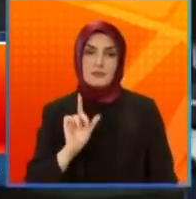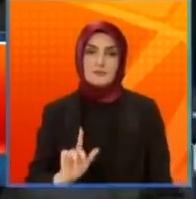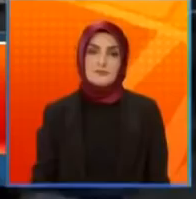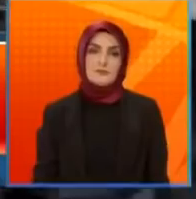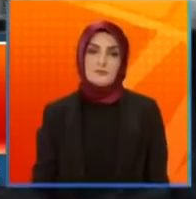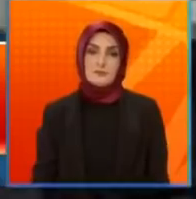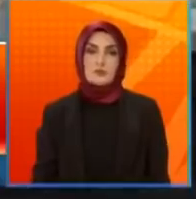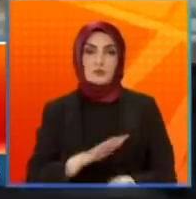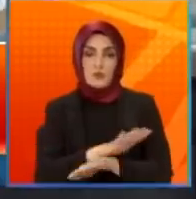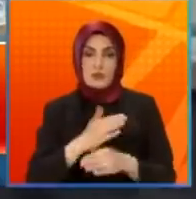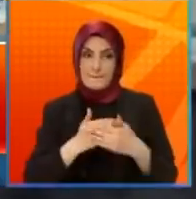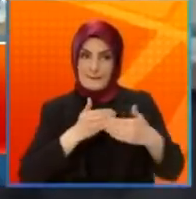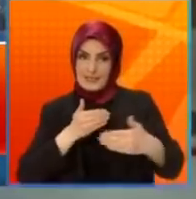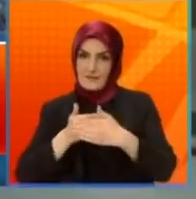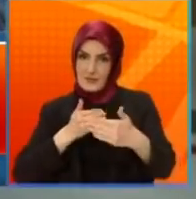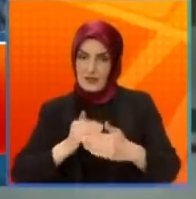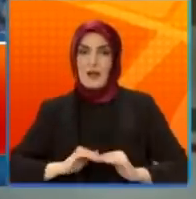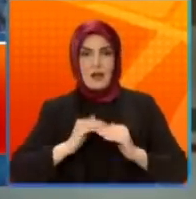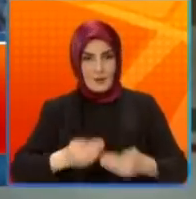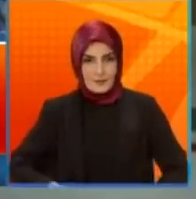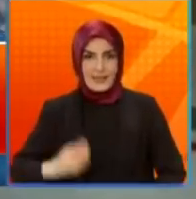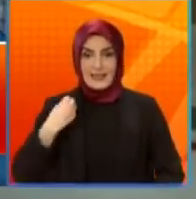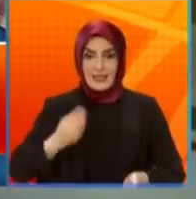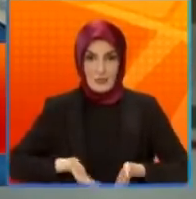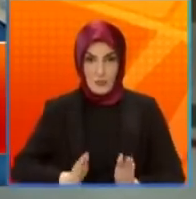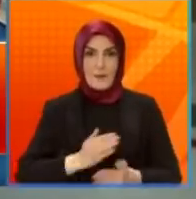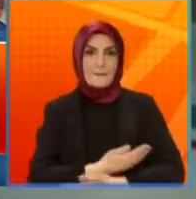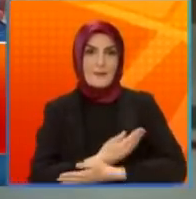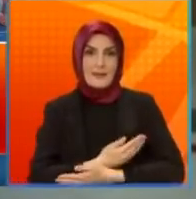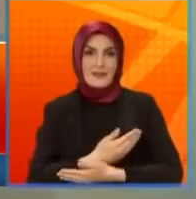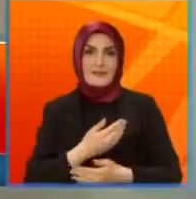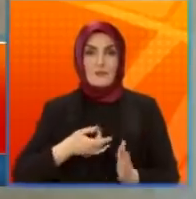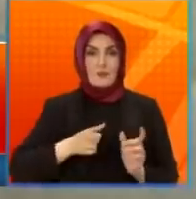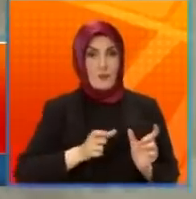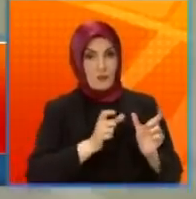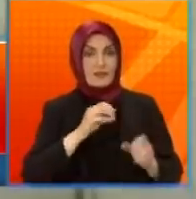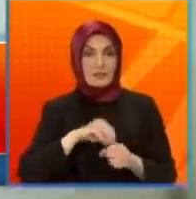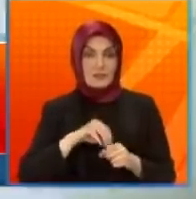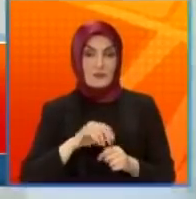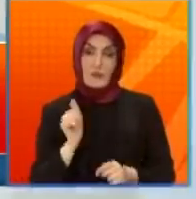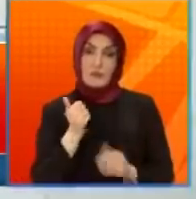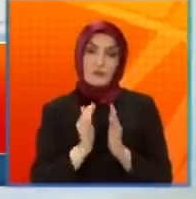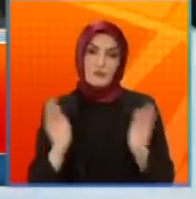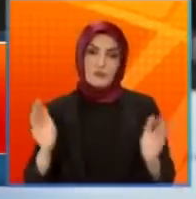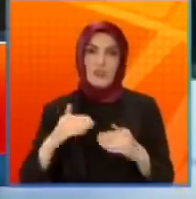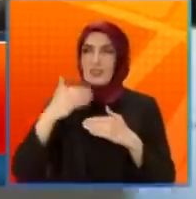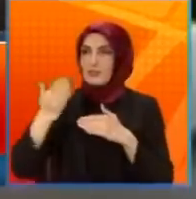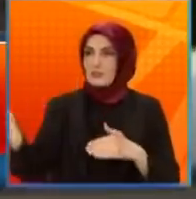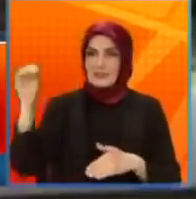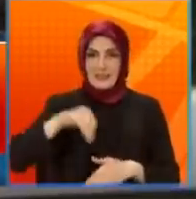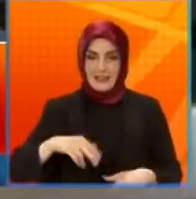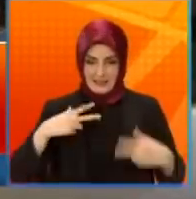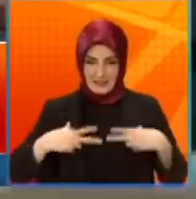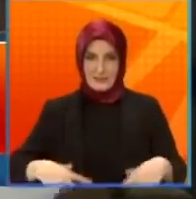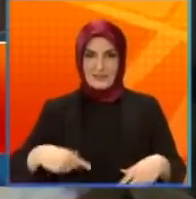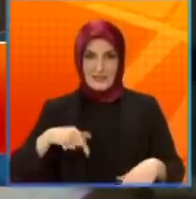mesafenin hamileleri ve yeni doğan bebekleri korumakta önemi büyük. Dışarıdan gelen birinin kıyafetleri onlardan mümkün